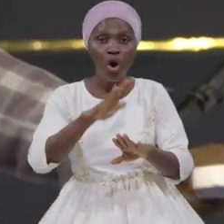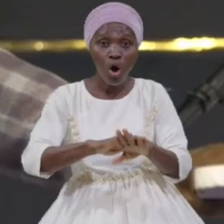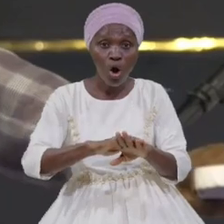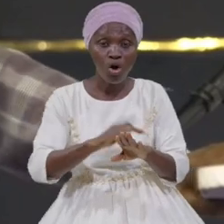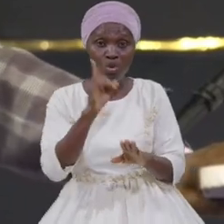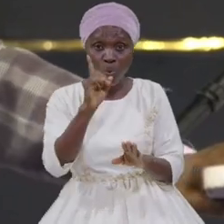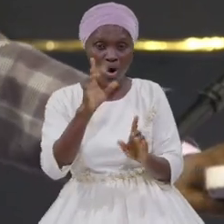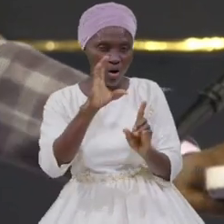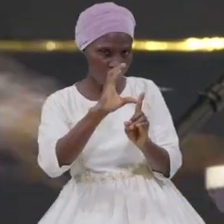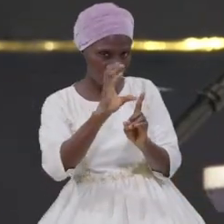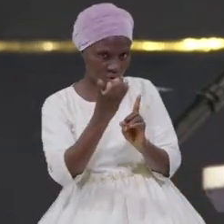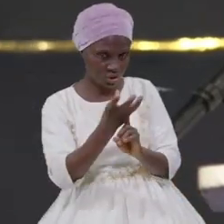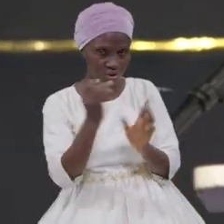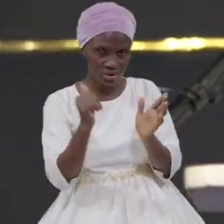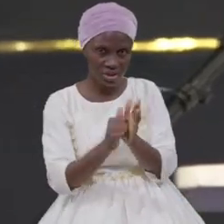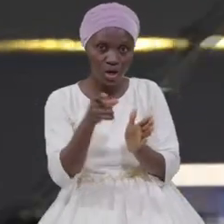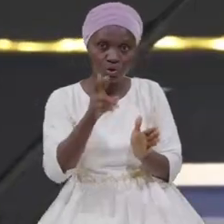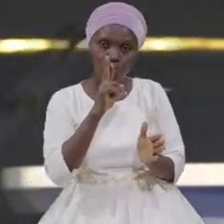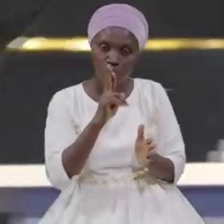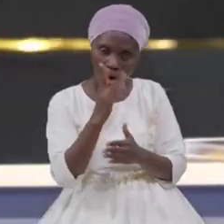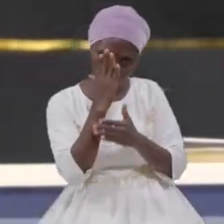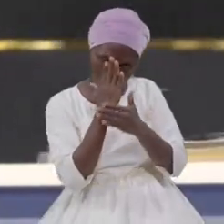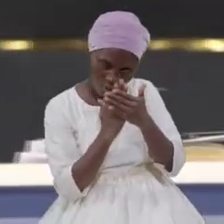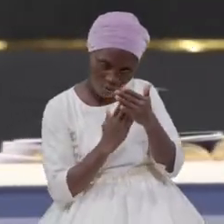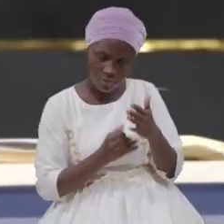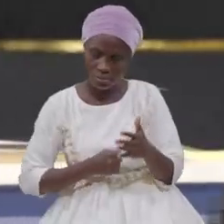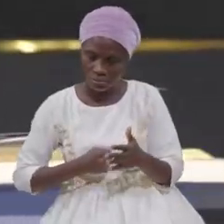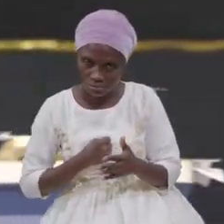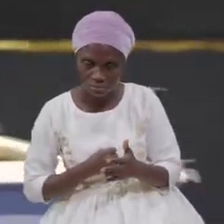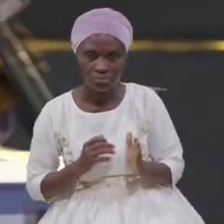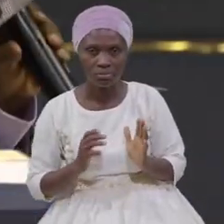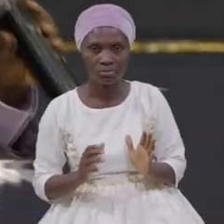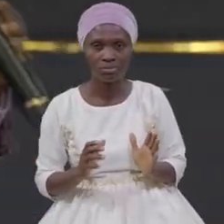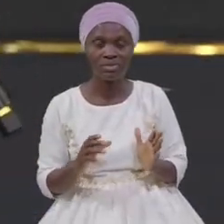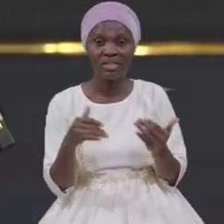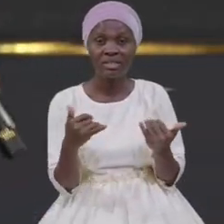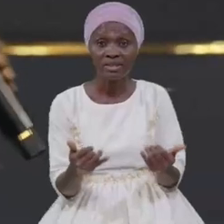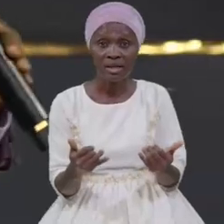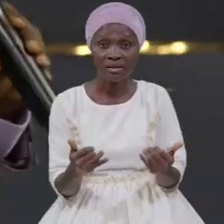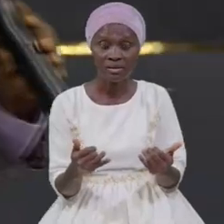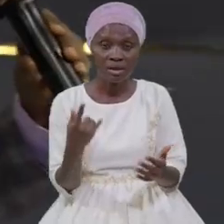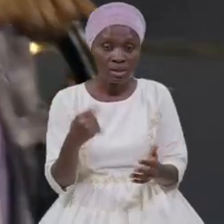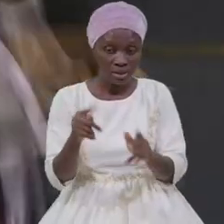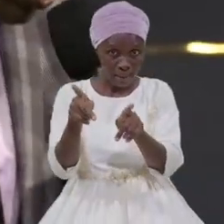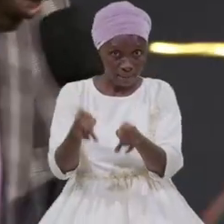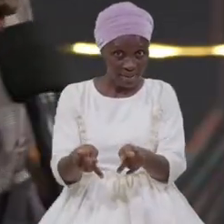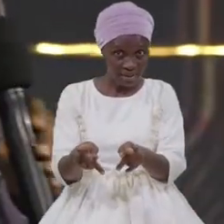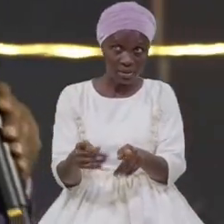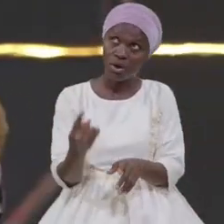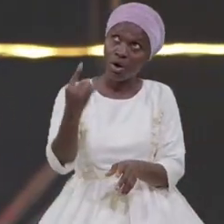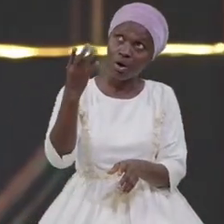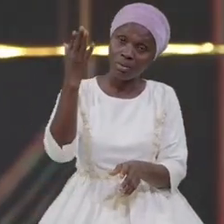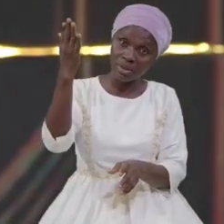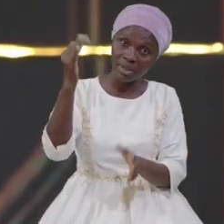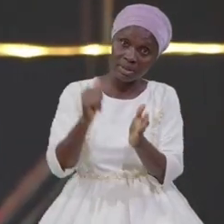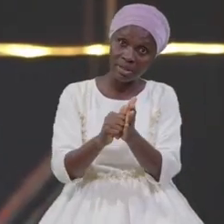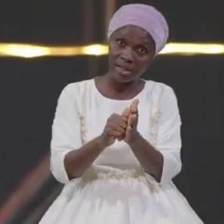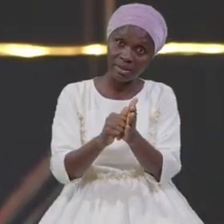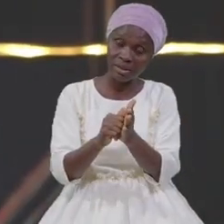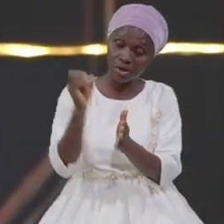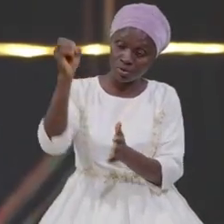À condition que tu sois pénitent. Et maintenant, la personne qui est en haut là-bas, qui a lancé la